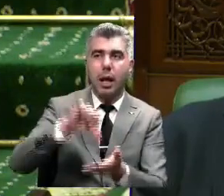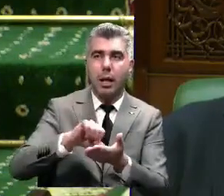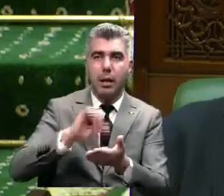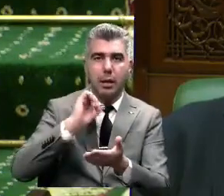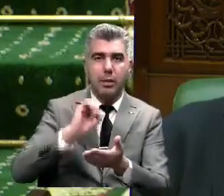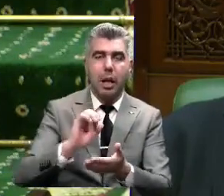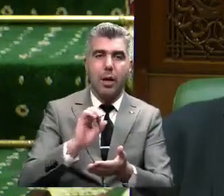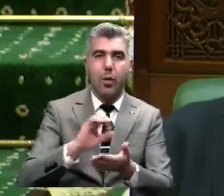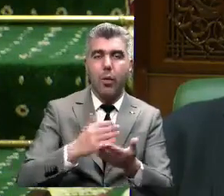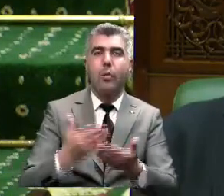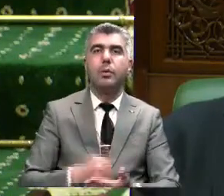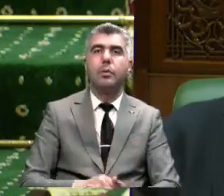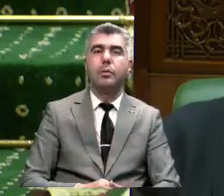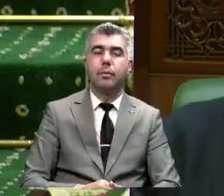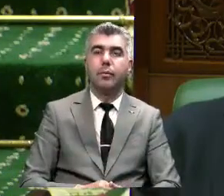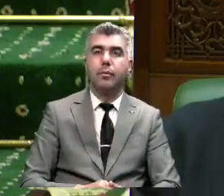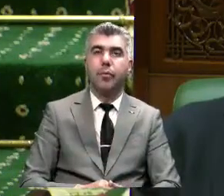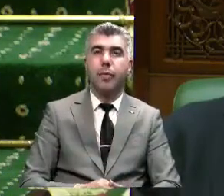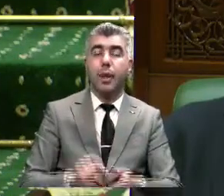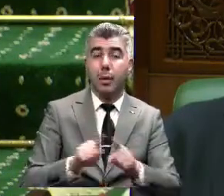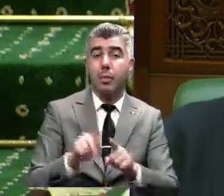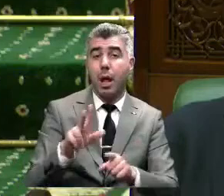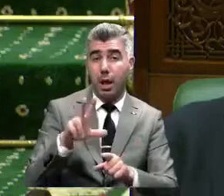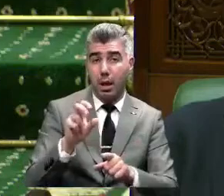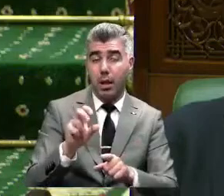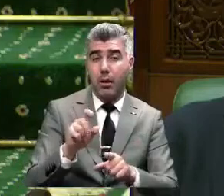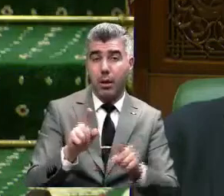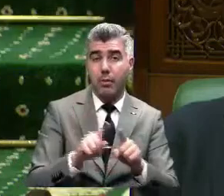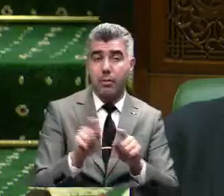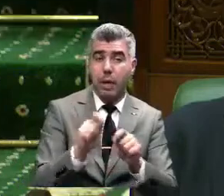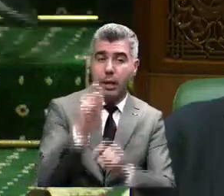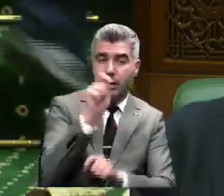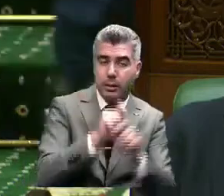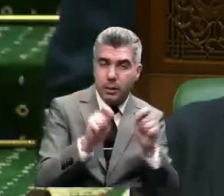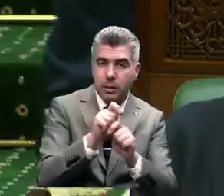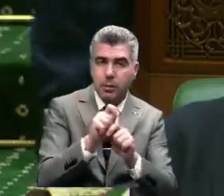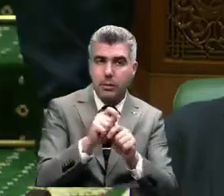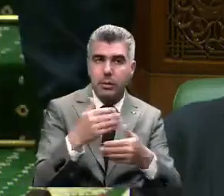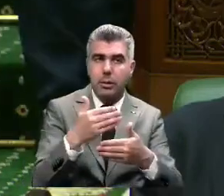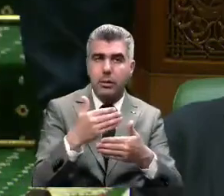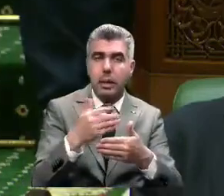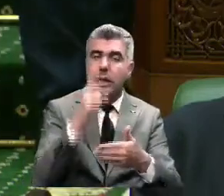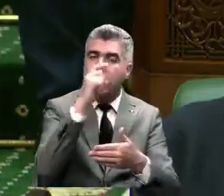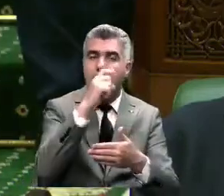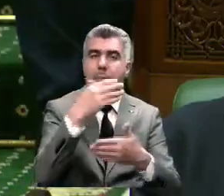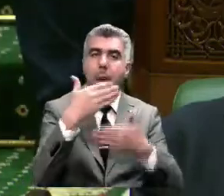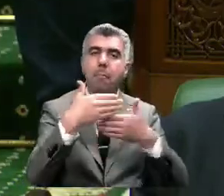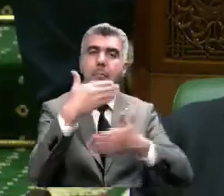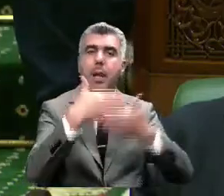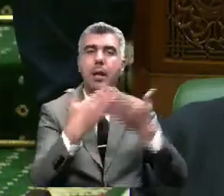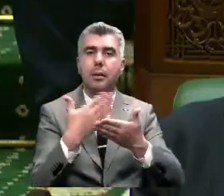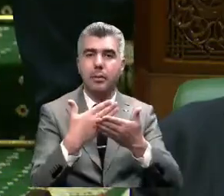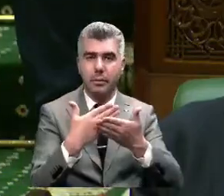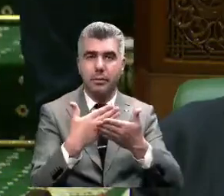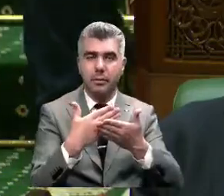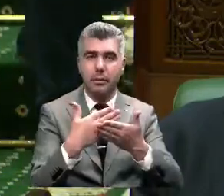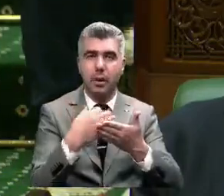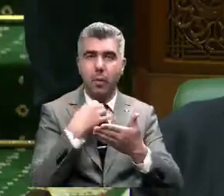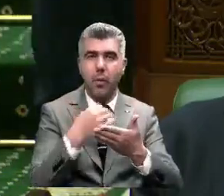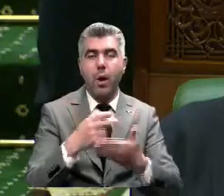هذا المسجد الاعظم. ونعرف انه فعلا المساله ديال الصيانه وديال الترميم هي اصعب من البناء، نظرا